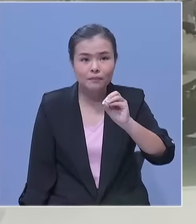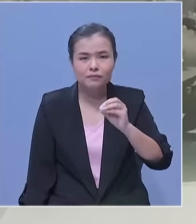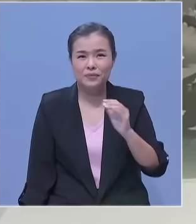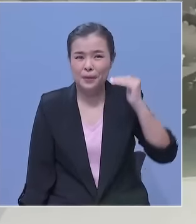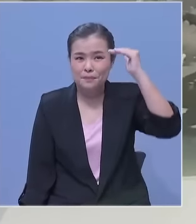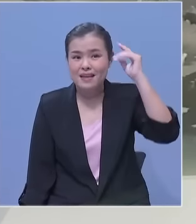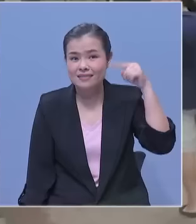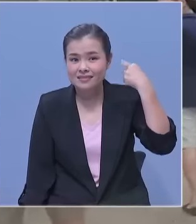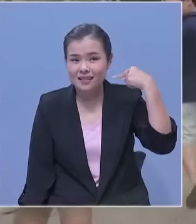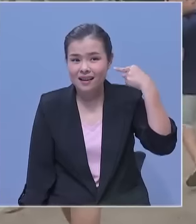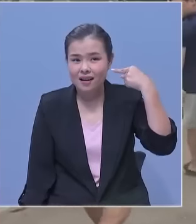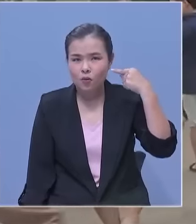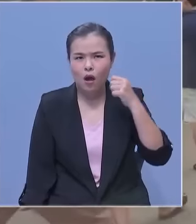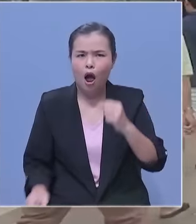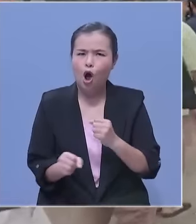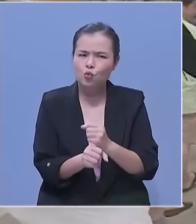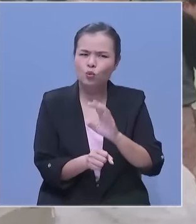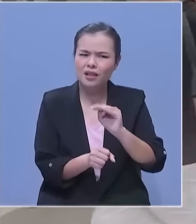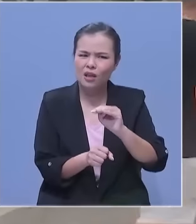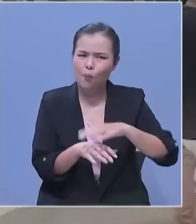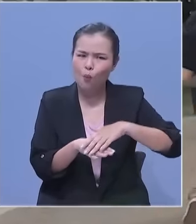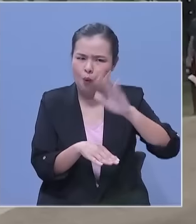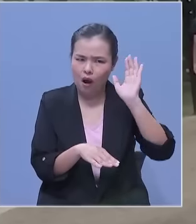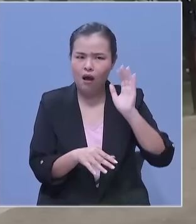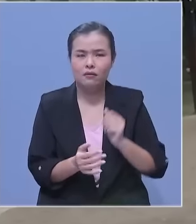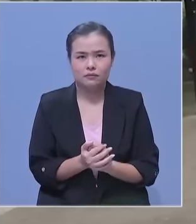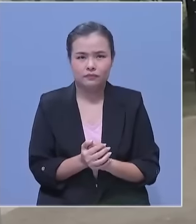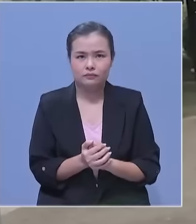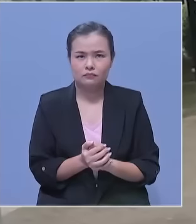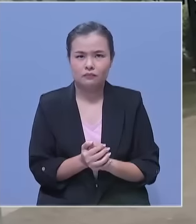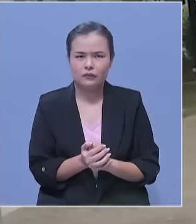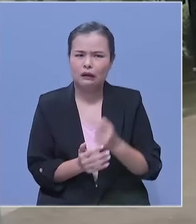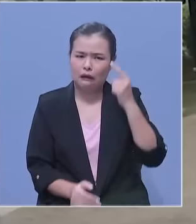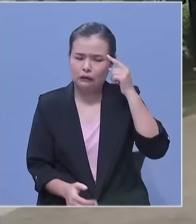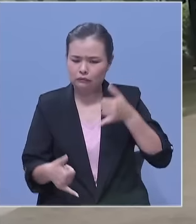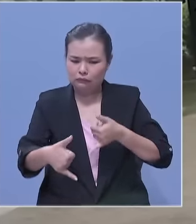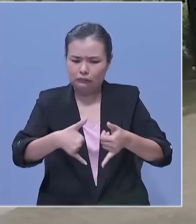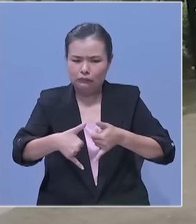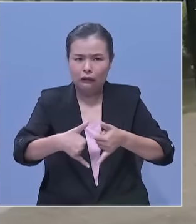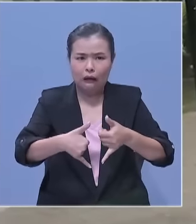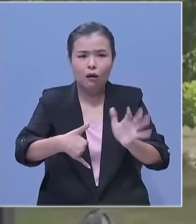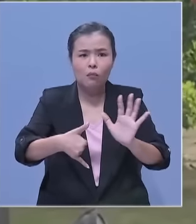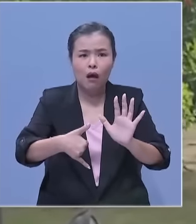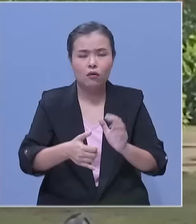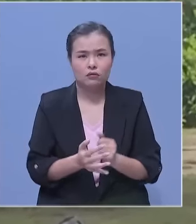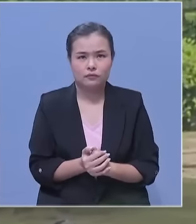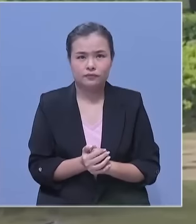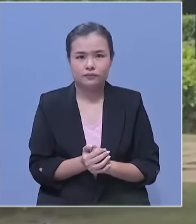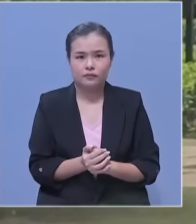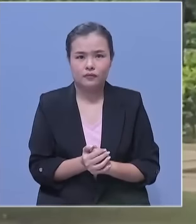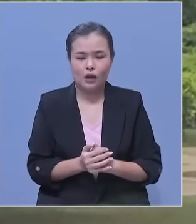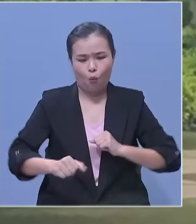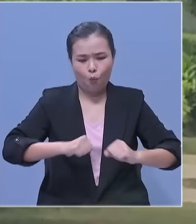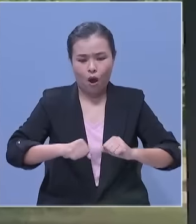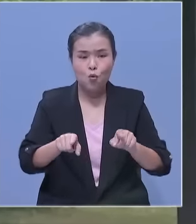ล้วพี่สาวก็คือ40กว่า ครับ คือสมควรไหมที่จะต้องมาขวางกว่านี้คือถ้าสมมุติมากับคนรุ่น